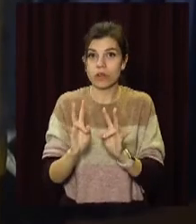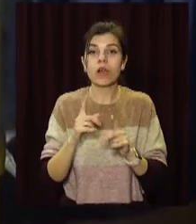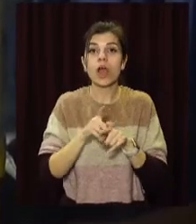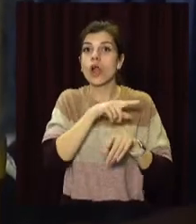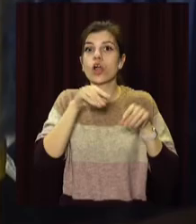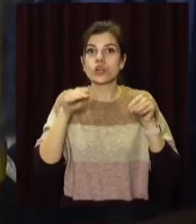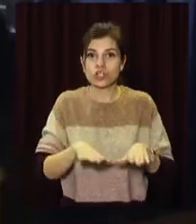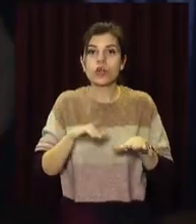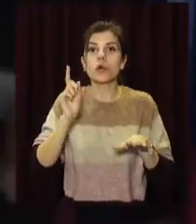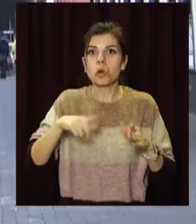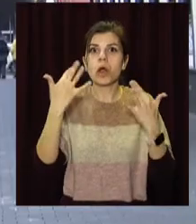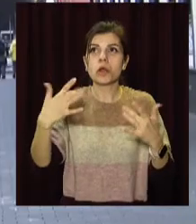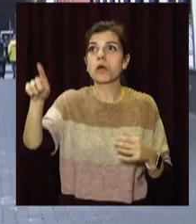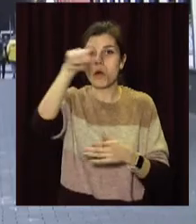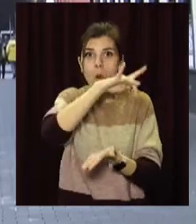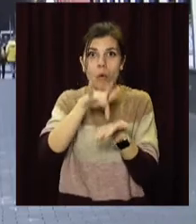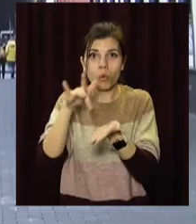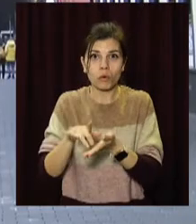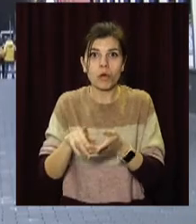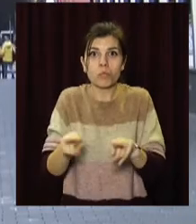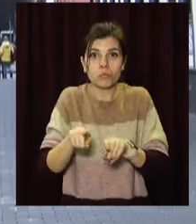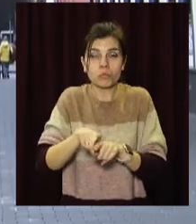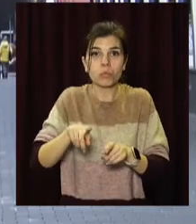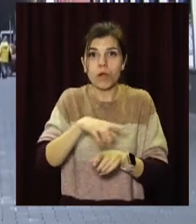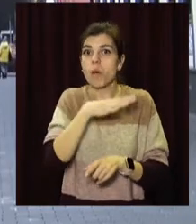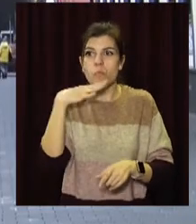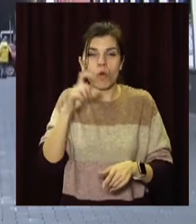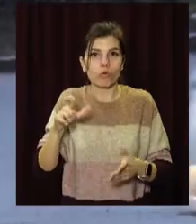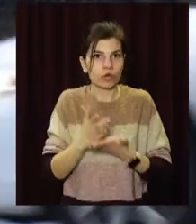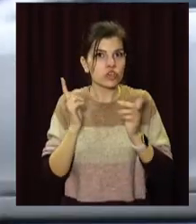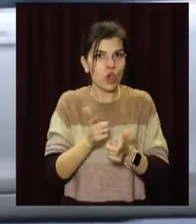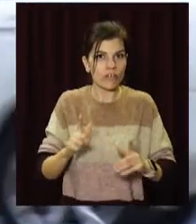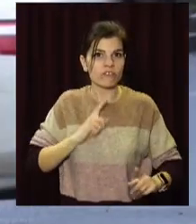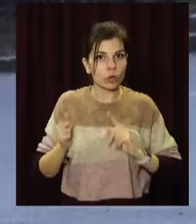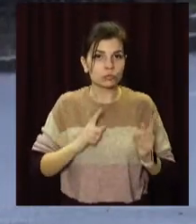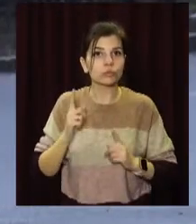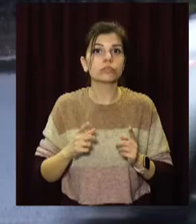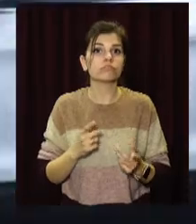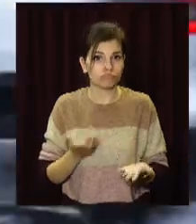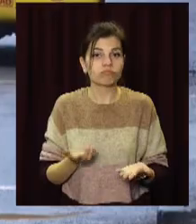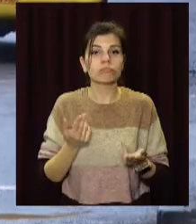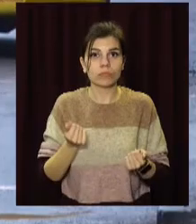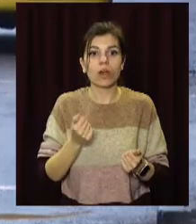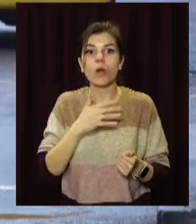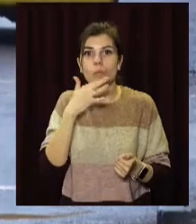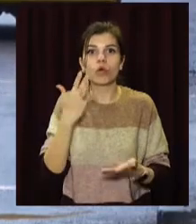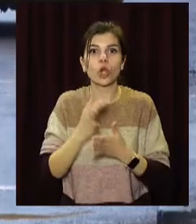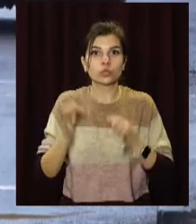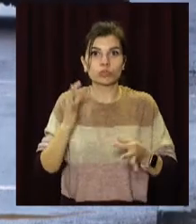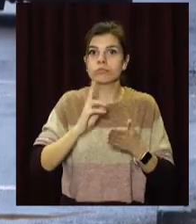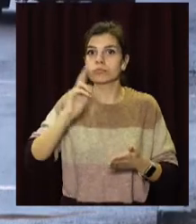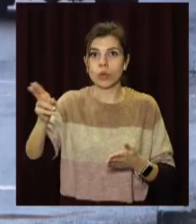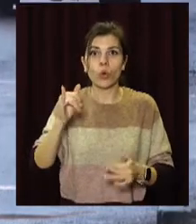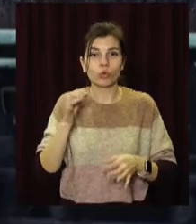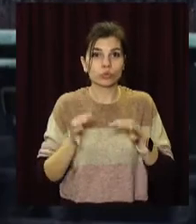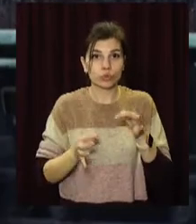рішення ухвалили і в кількох інших містах країни. Незгодних із нововведеннями виявилось чимало. Кілька позовів до суду подали у